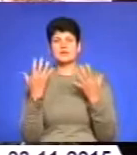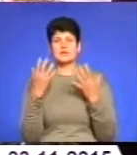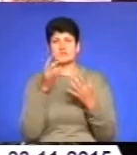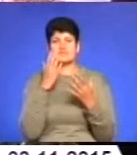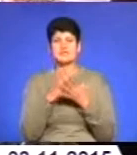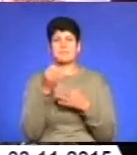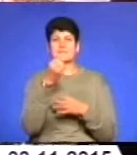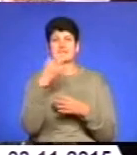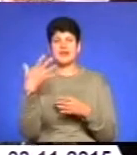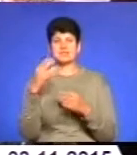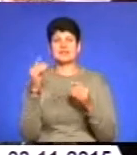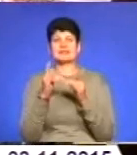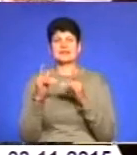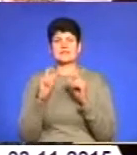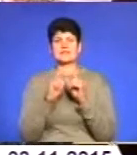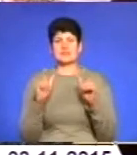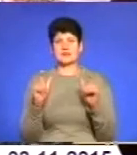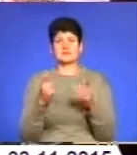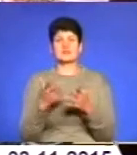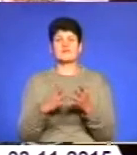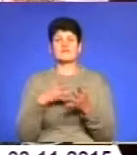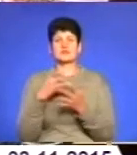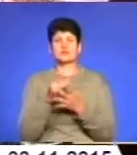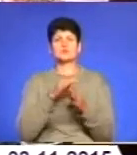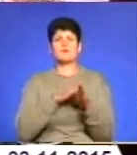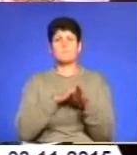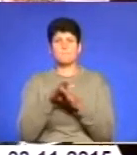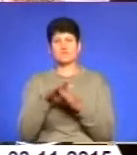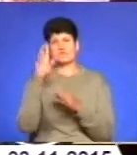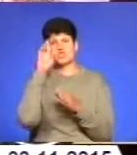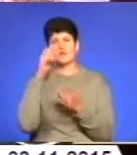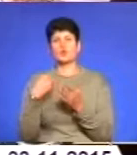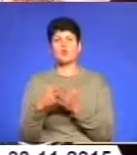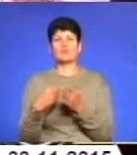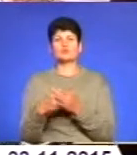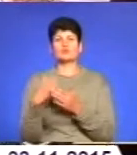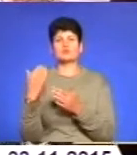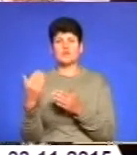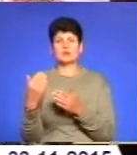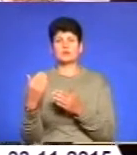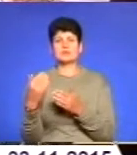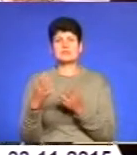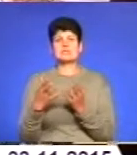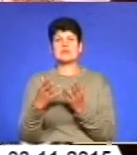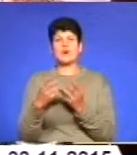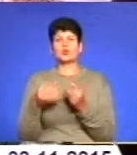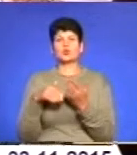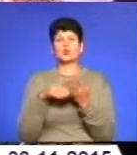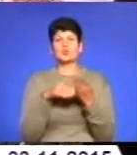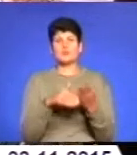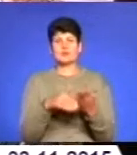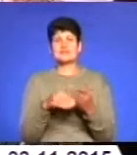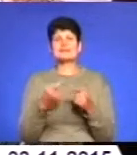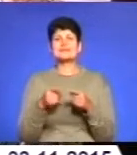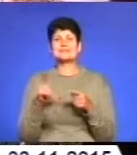15 інтернатних закладів. Вони фінансуються зараз повністю з державного бюджету за рахунок субвенції. І